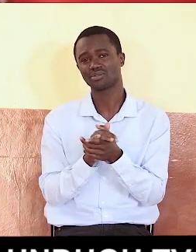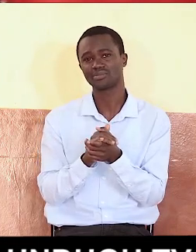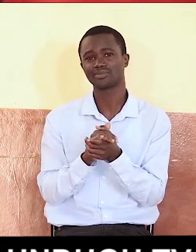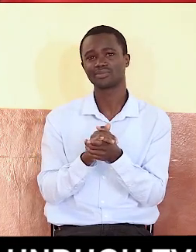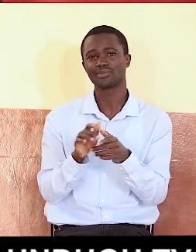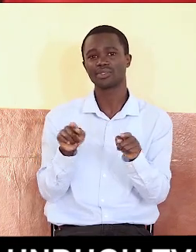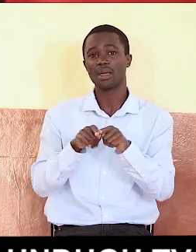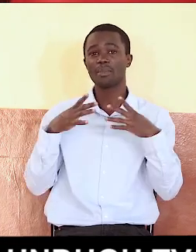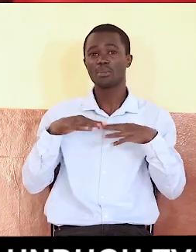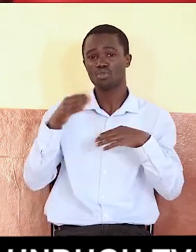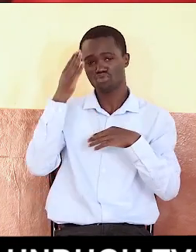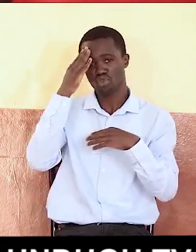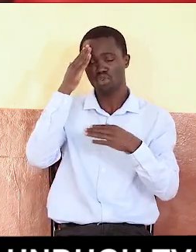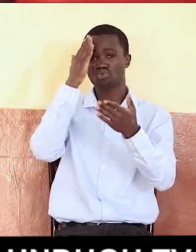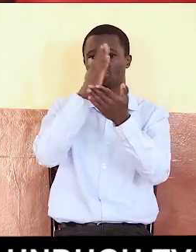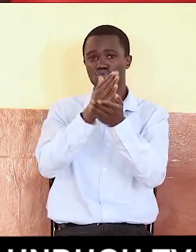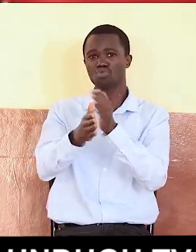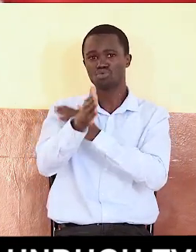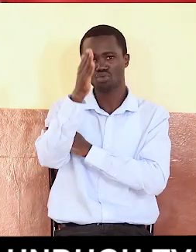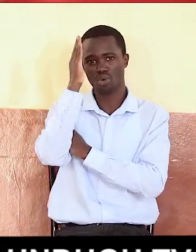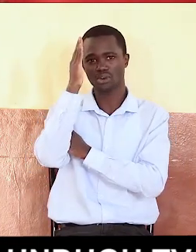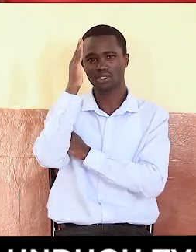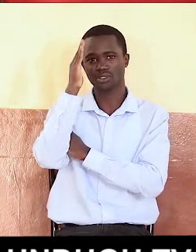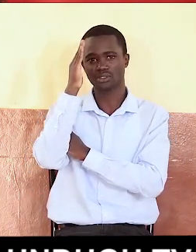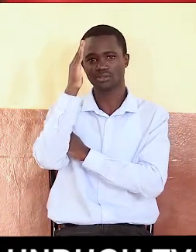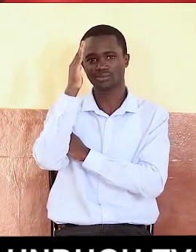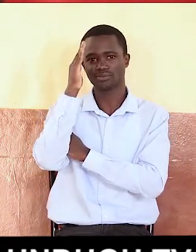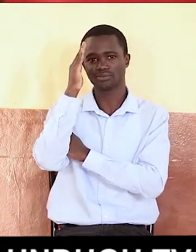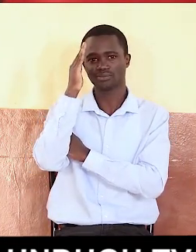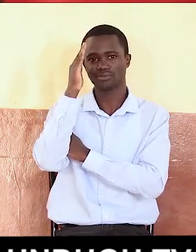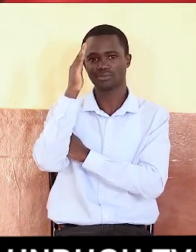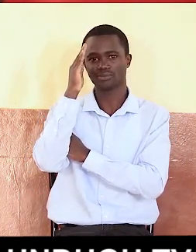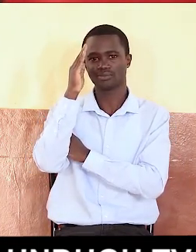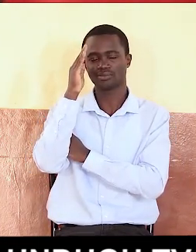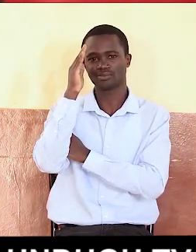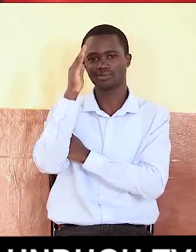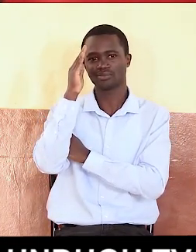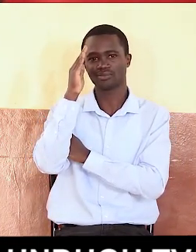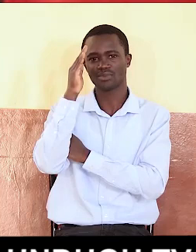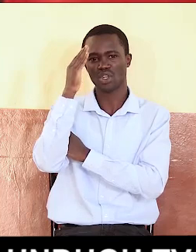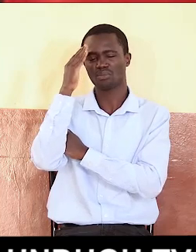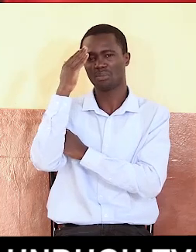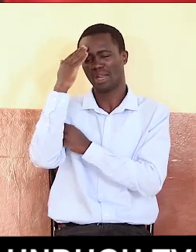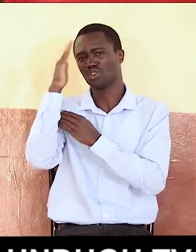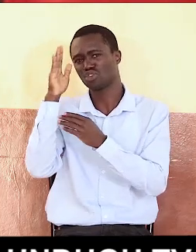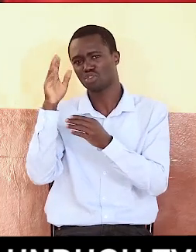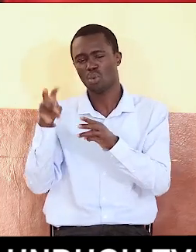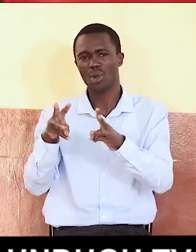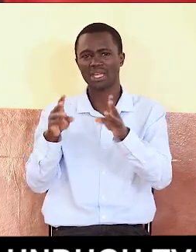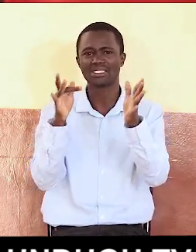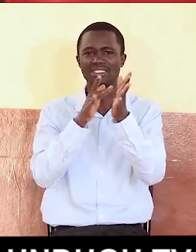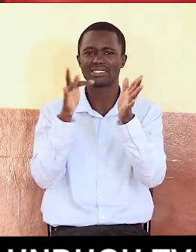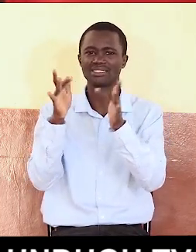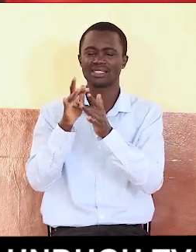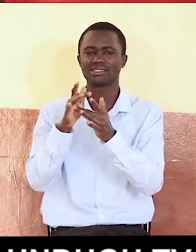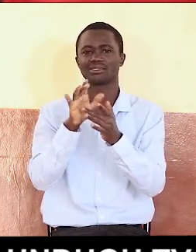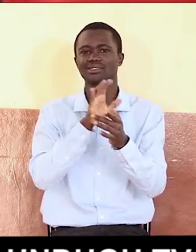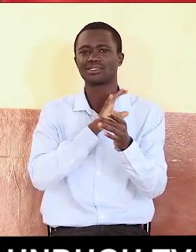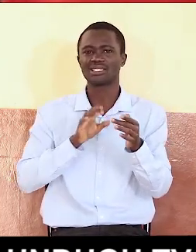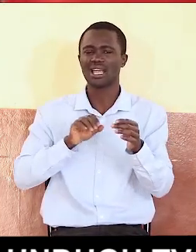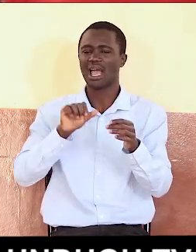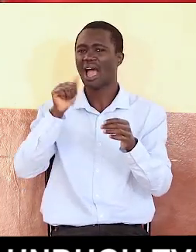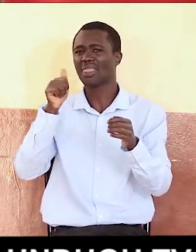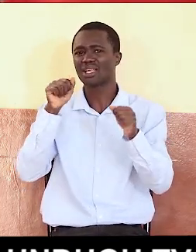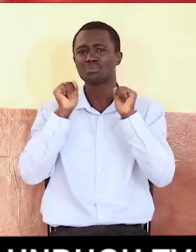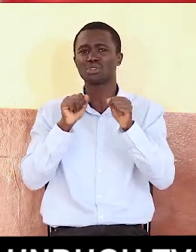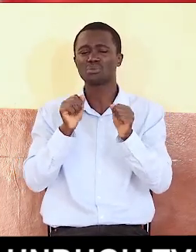Mungu wa kweli lakini hawakujua njia ya Yesu. Wengine walikuwa hata wanaweza kutoa kafara watu wao